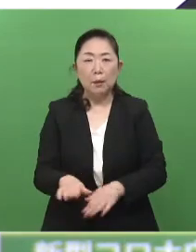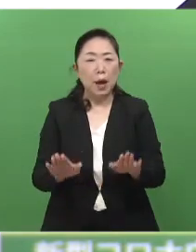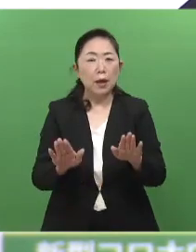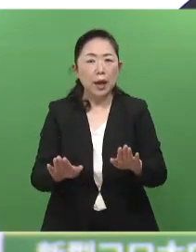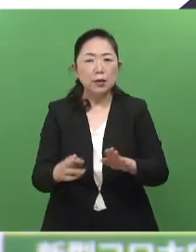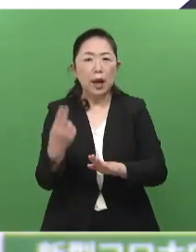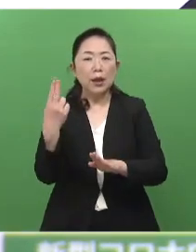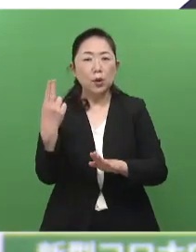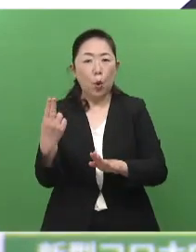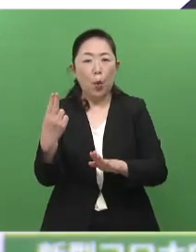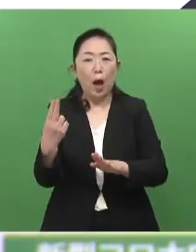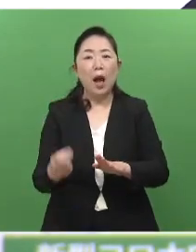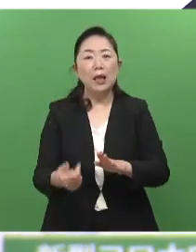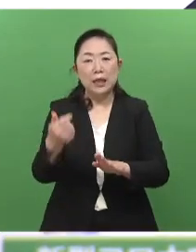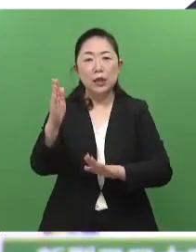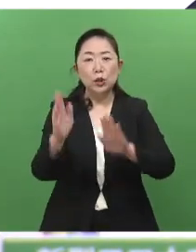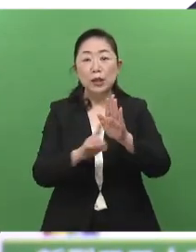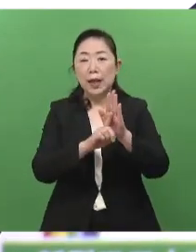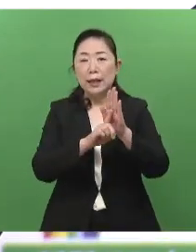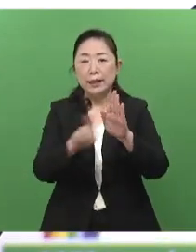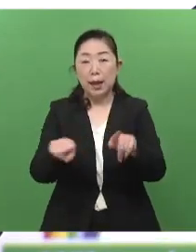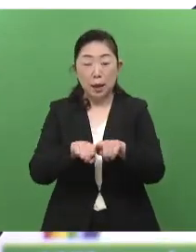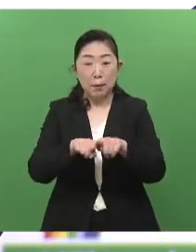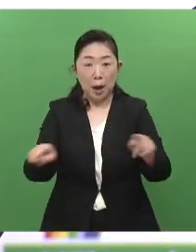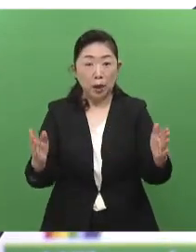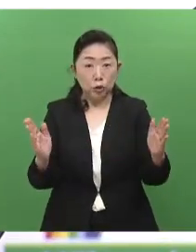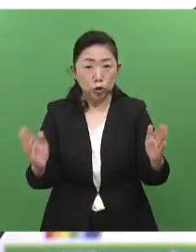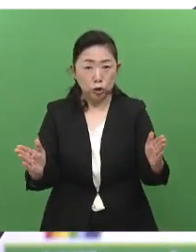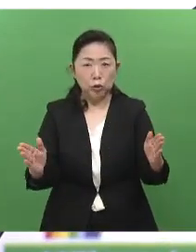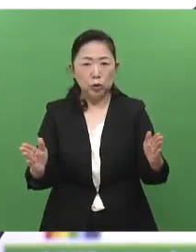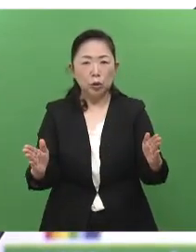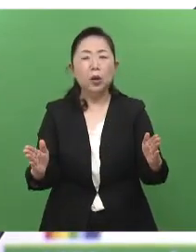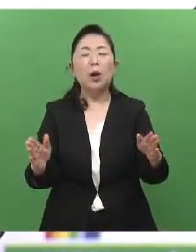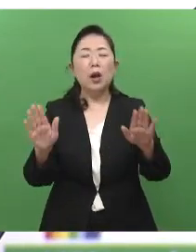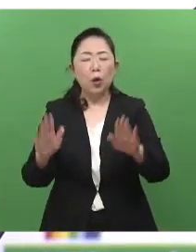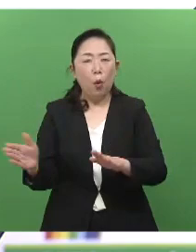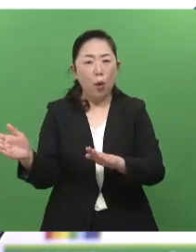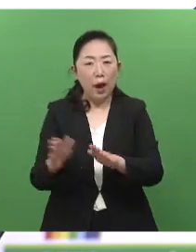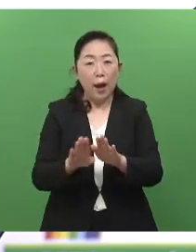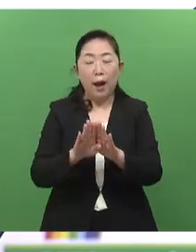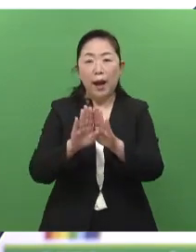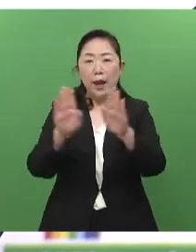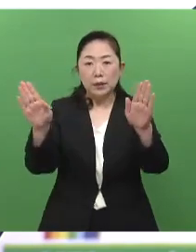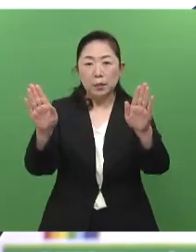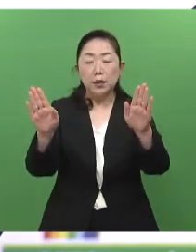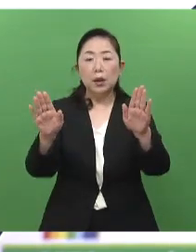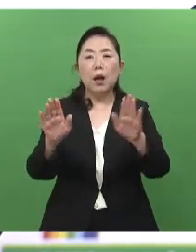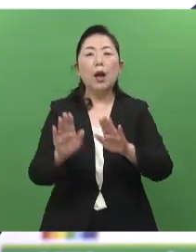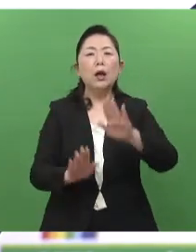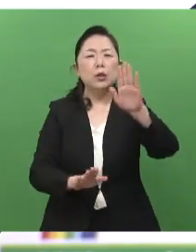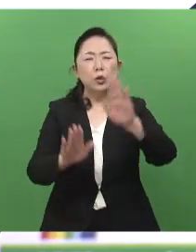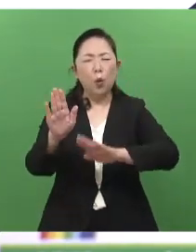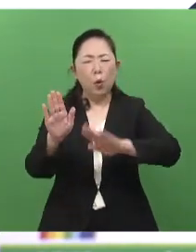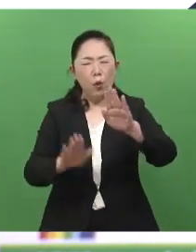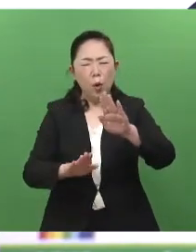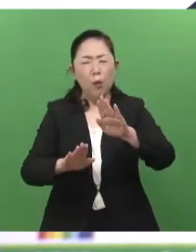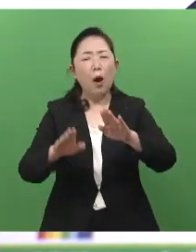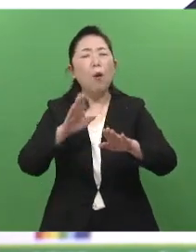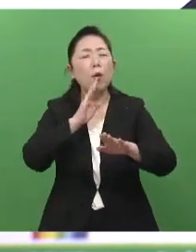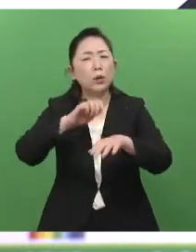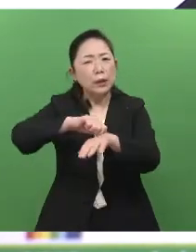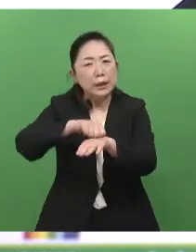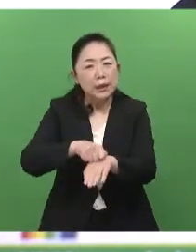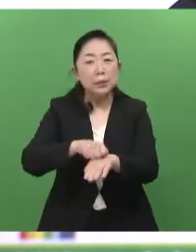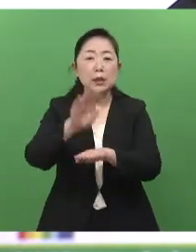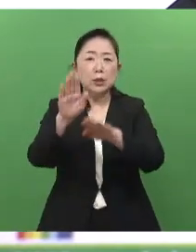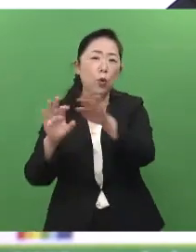都は緊急事態宣言下にあります。今日から始まりました。そしてまた状況はギリギリの状況にあ